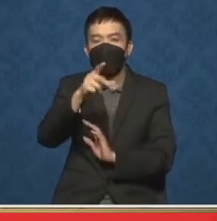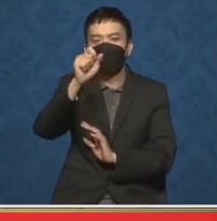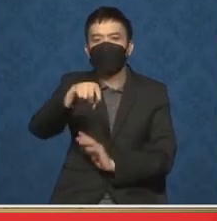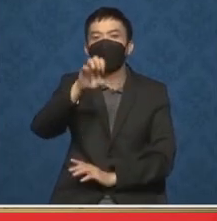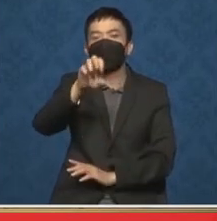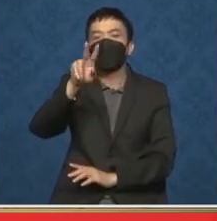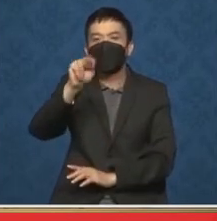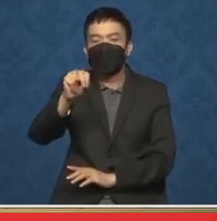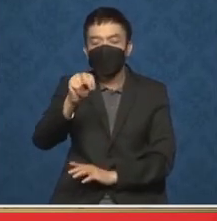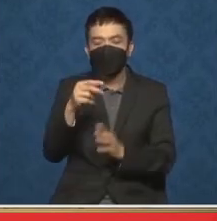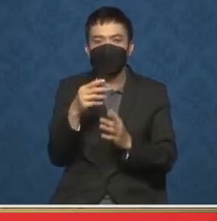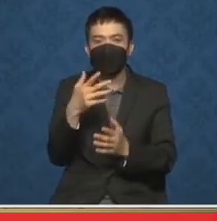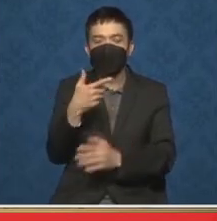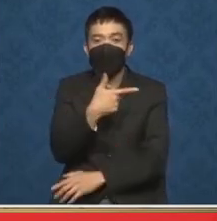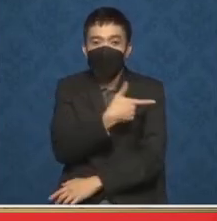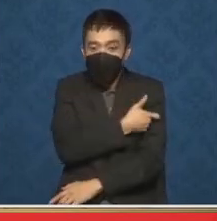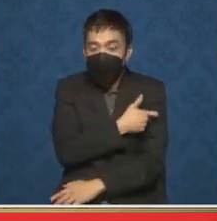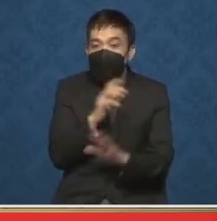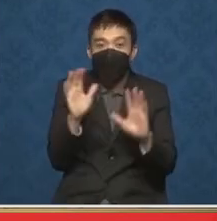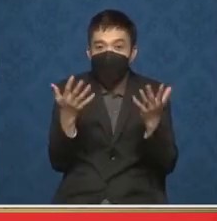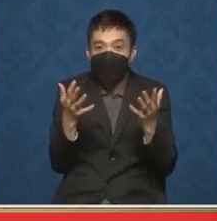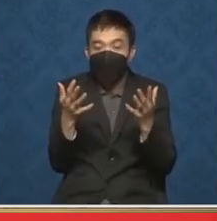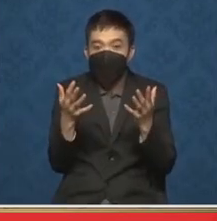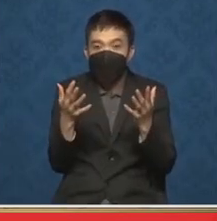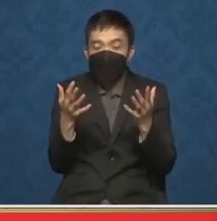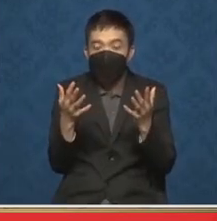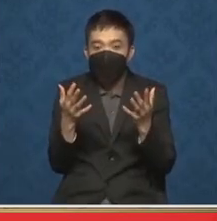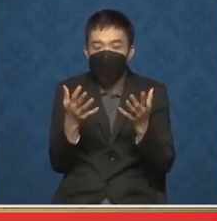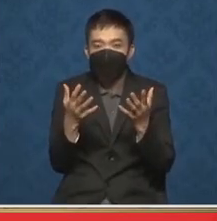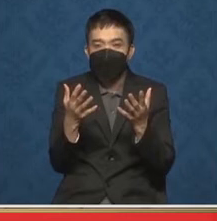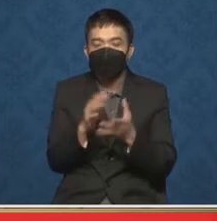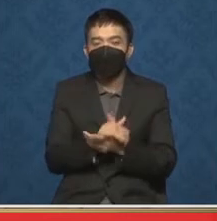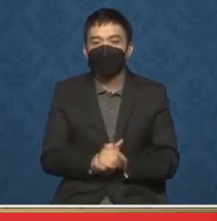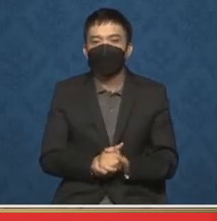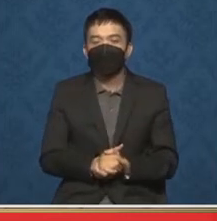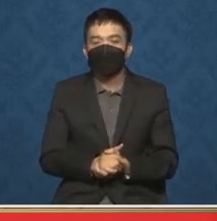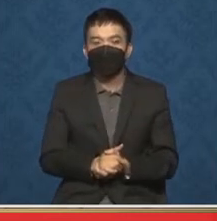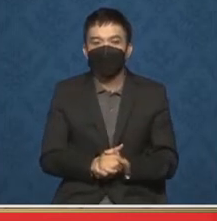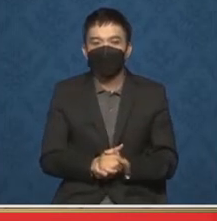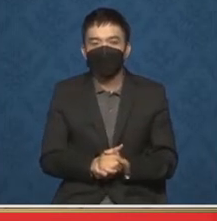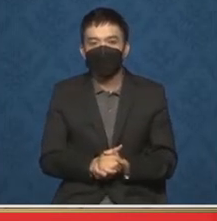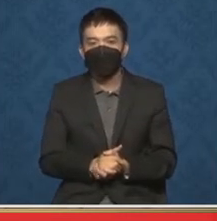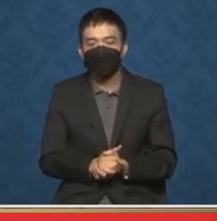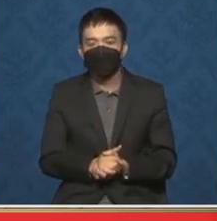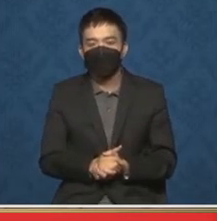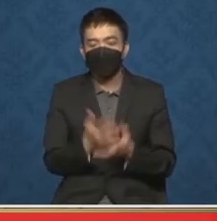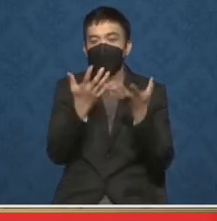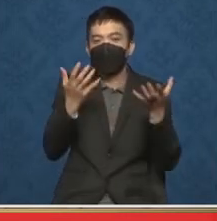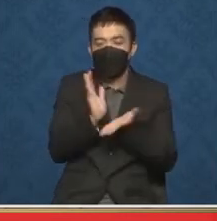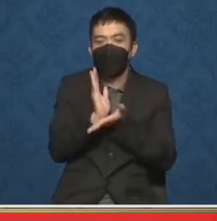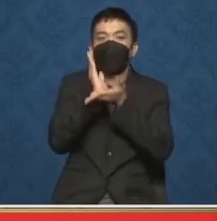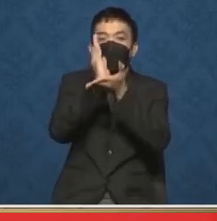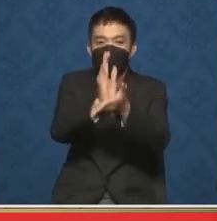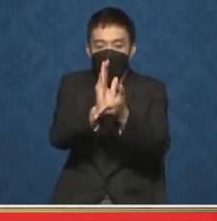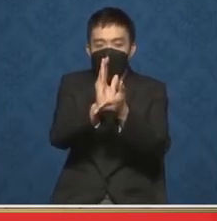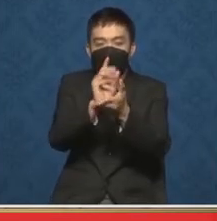จะ giantsสิ่ที่จะบริจากโยเฉพ andทั้ดวัคซ